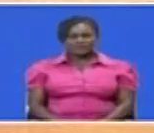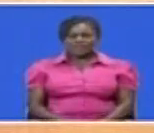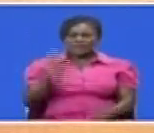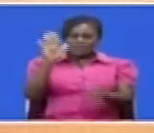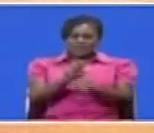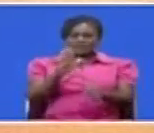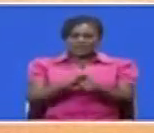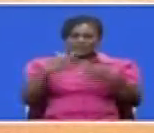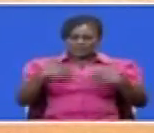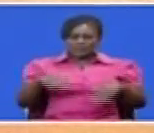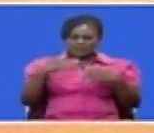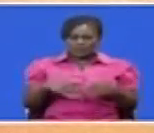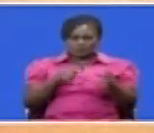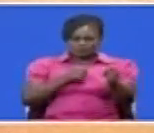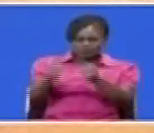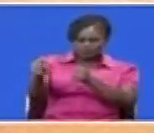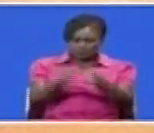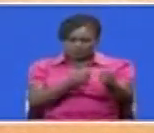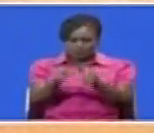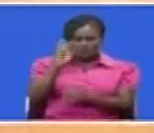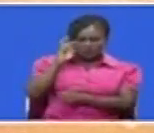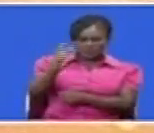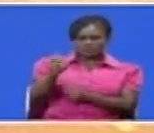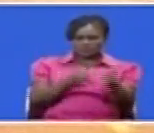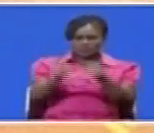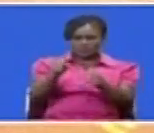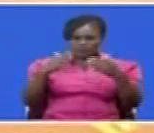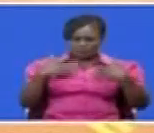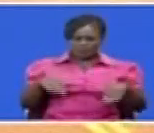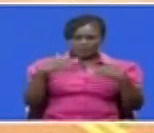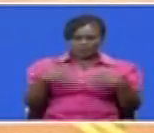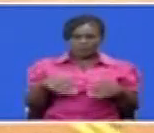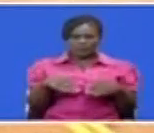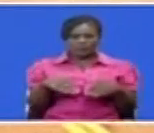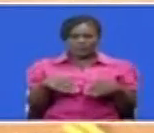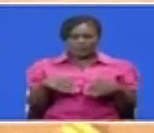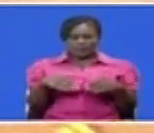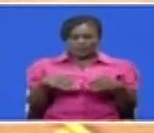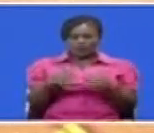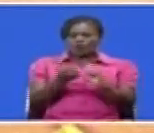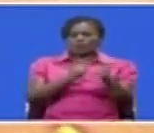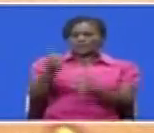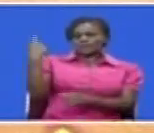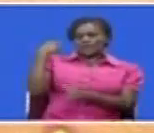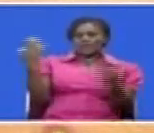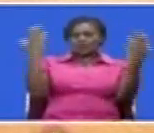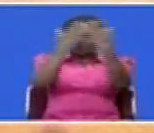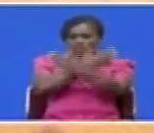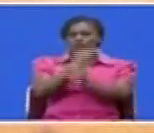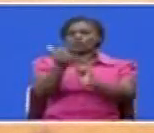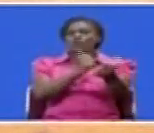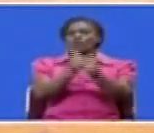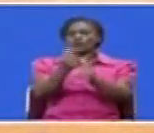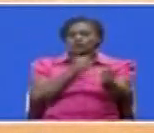Mamia mashabiki wa Ndondi walipata fursa ya kushuhudia wanandondi wa humu nchini wakipambana hapo jana usiku katika mashindano